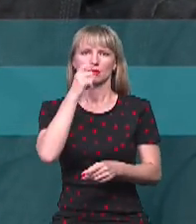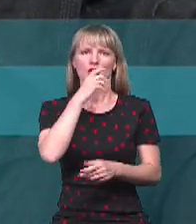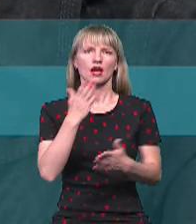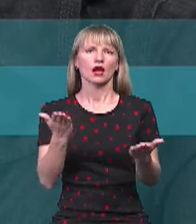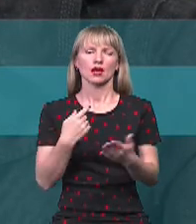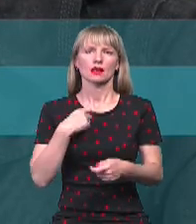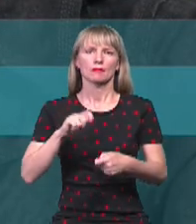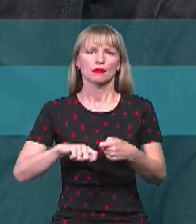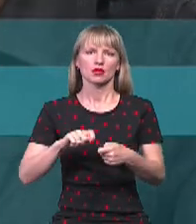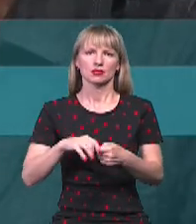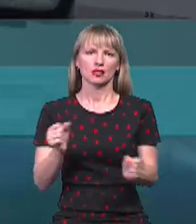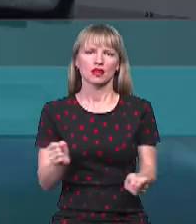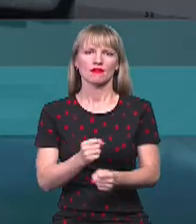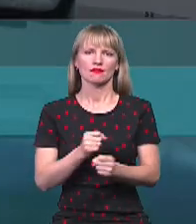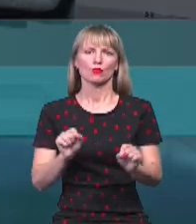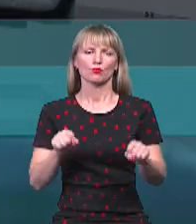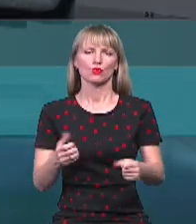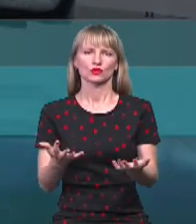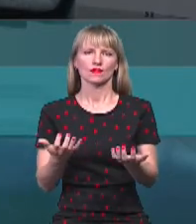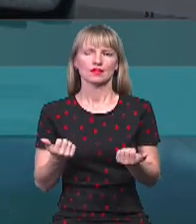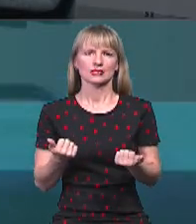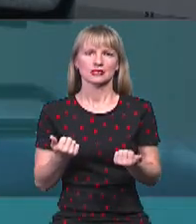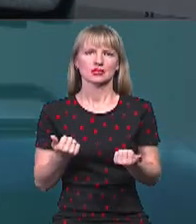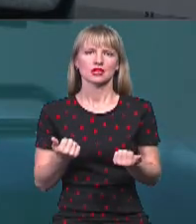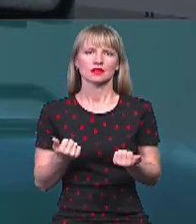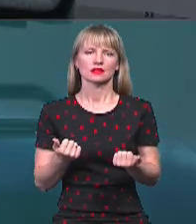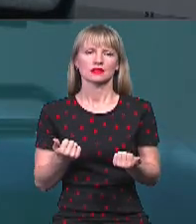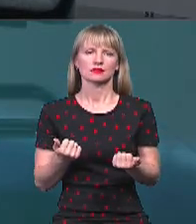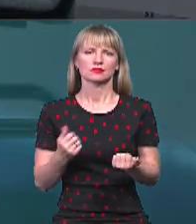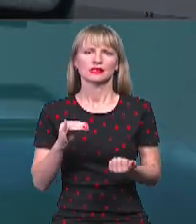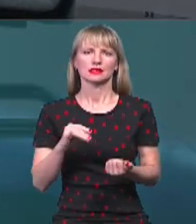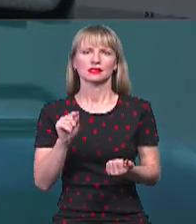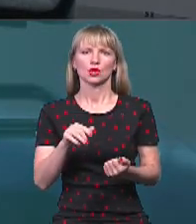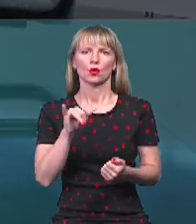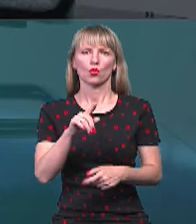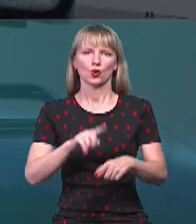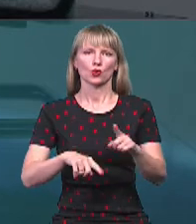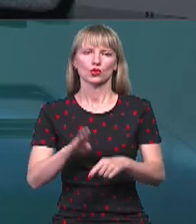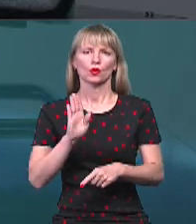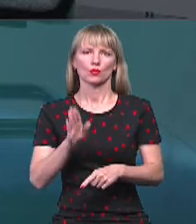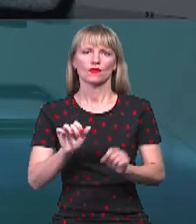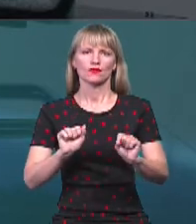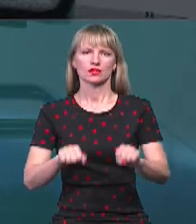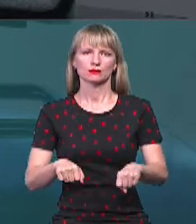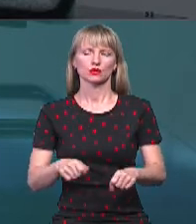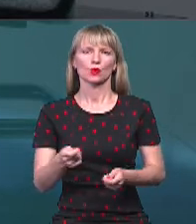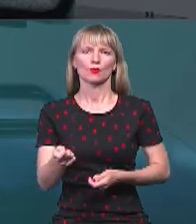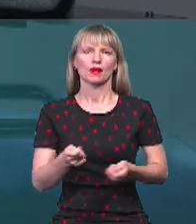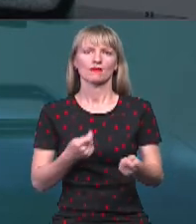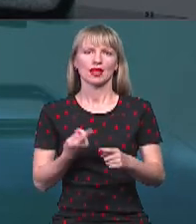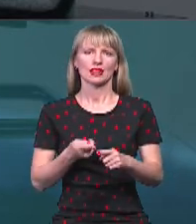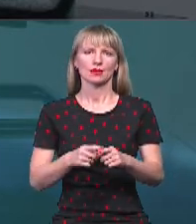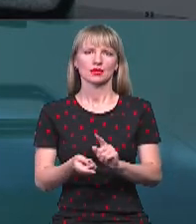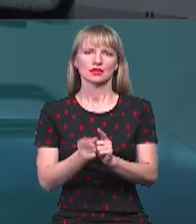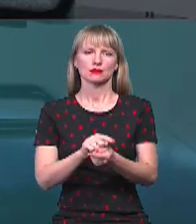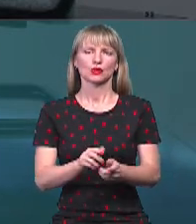никак не проконтролируем. Можем взять только... диверсифицировать, и тогда будет здоровая конкуренция. И тогда у родителей уже будет инструмент управлять этими